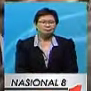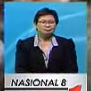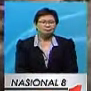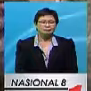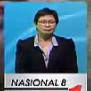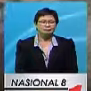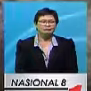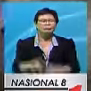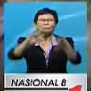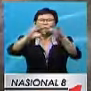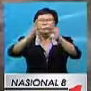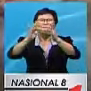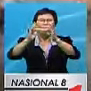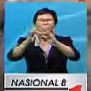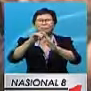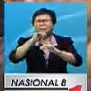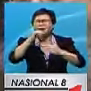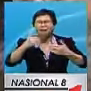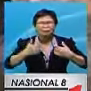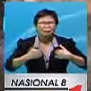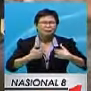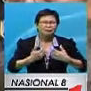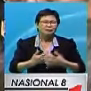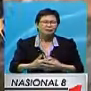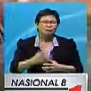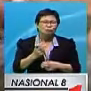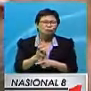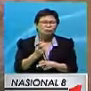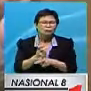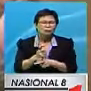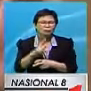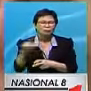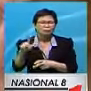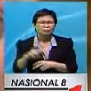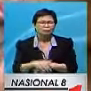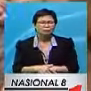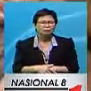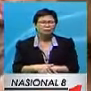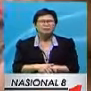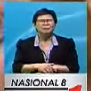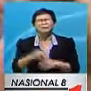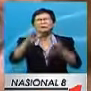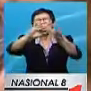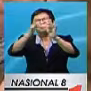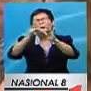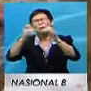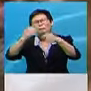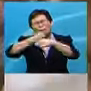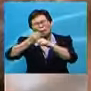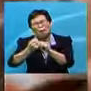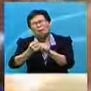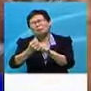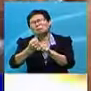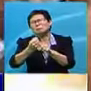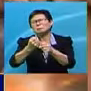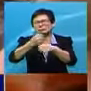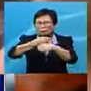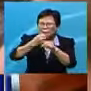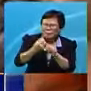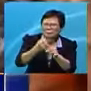Sosial media ni kalau tak ada fakta, susahlah. We create a lot of uneasiness